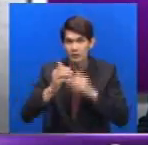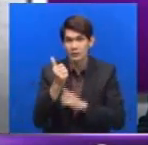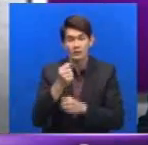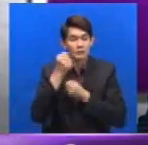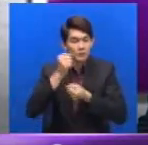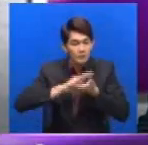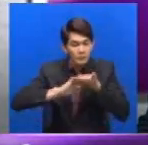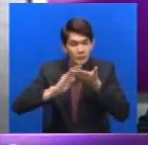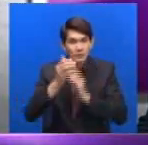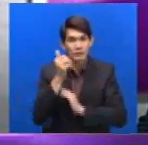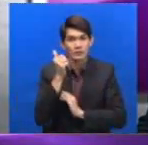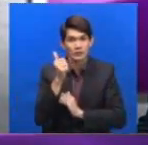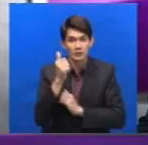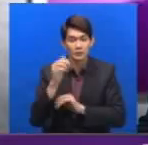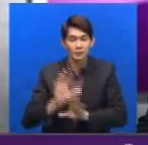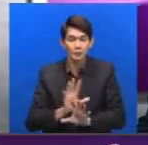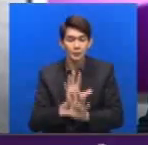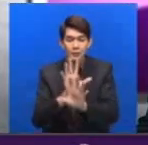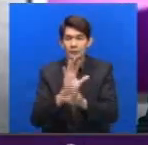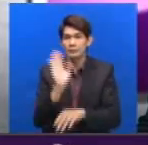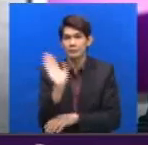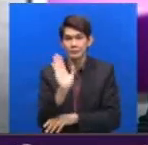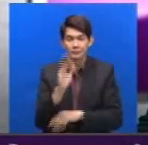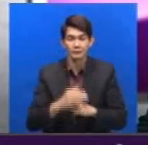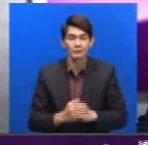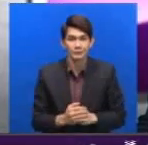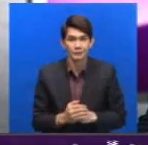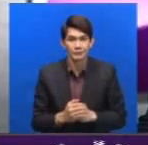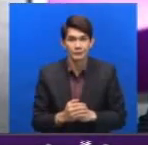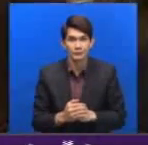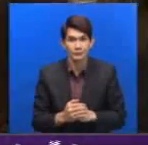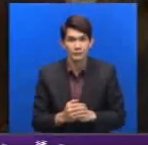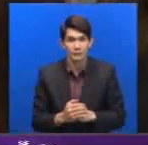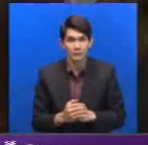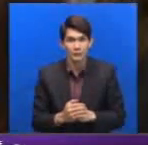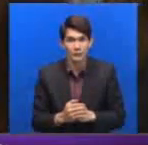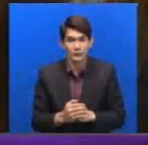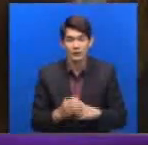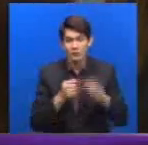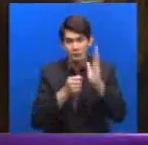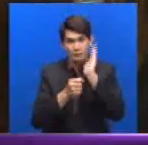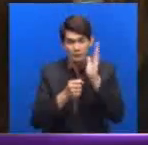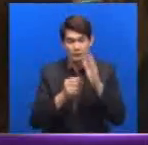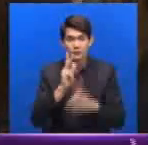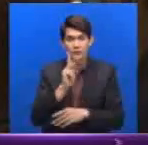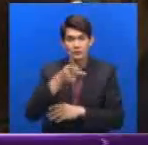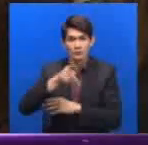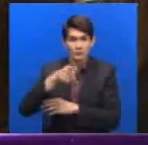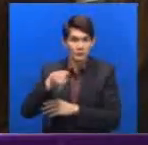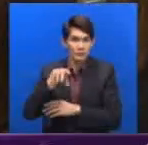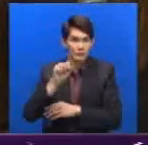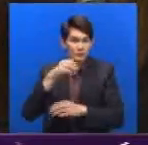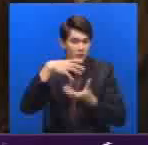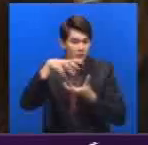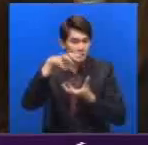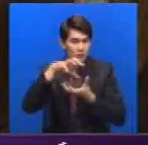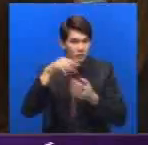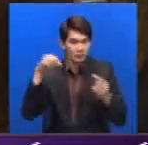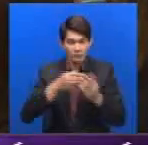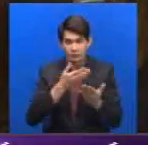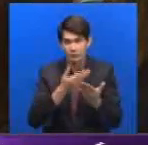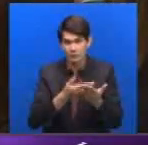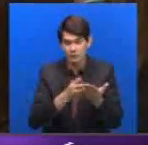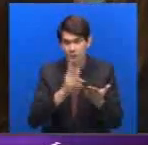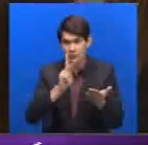เคลื่อนไหวออกนอกพื้นที่ของกลุ่มมวลชนนะคะทางด้านของนายเอกนัยพันธ์โฆษกกปปสก็กล่าวถึงเงินที่